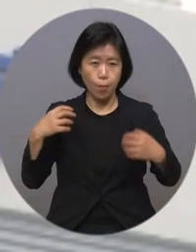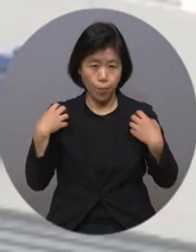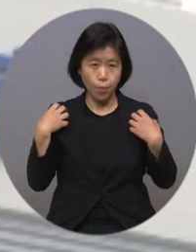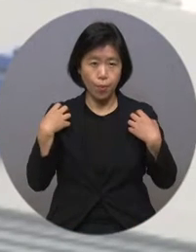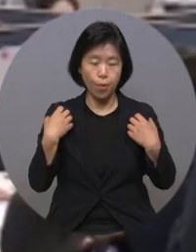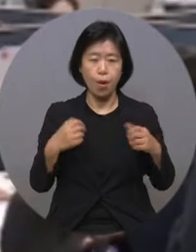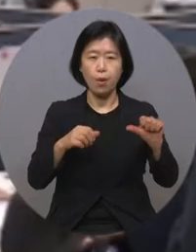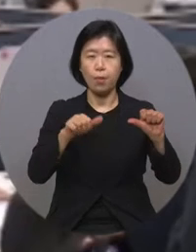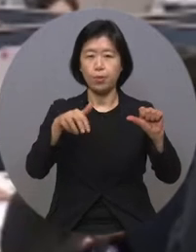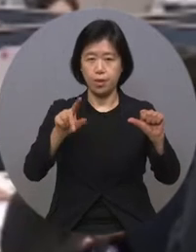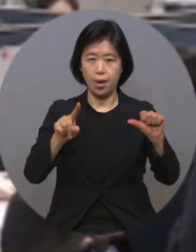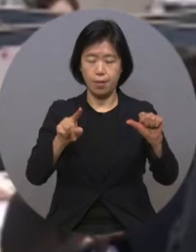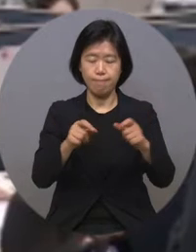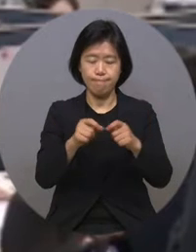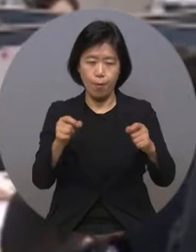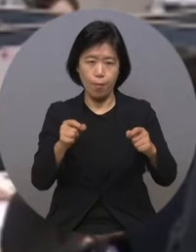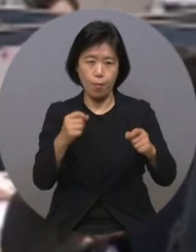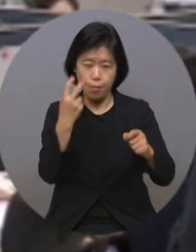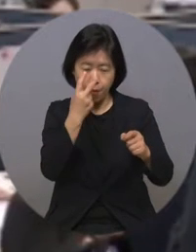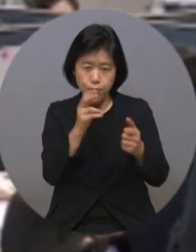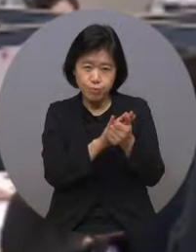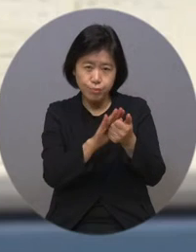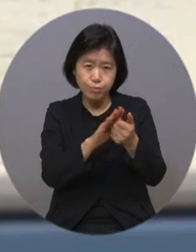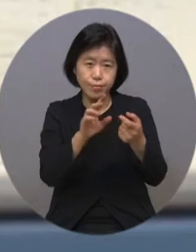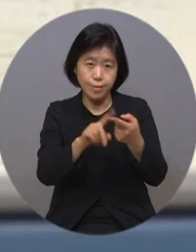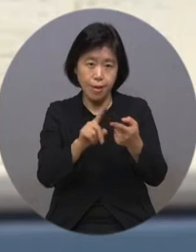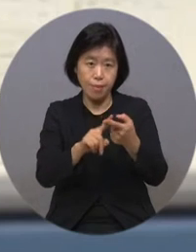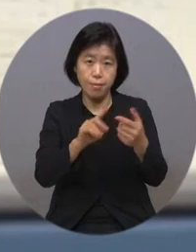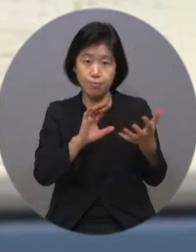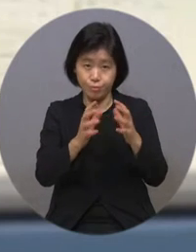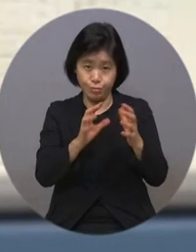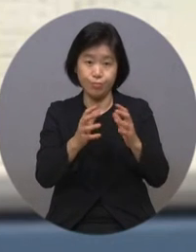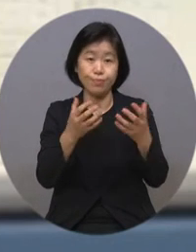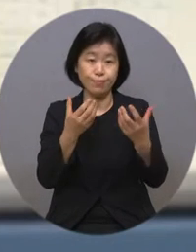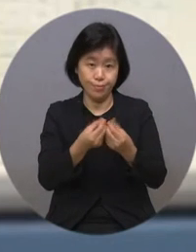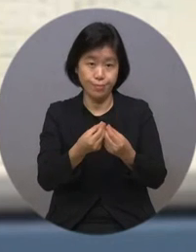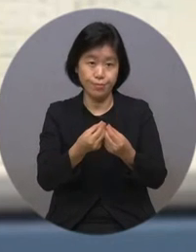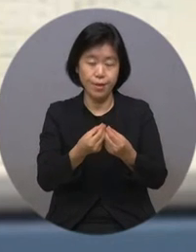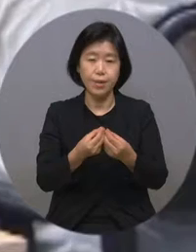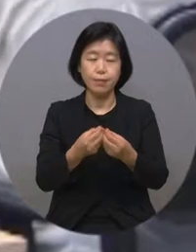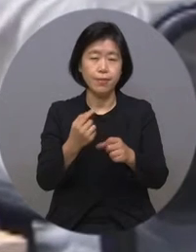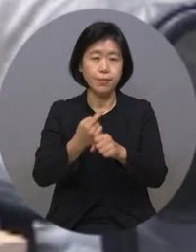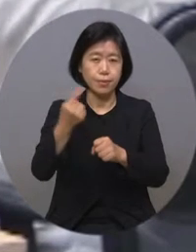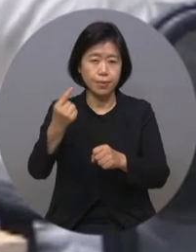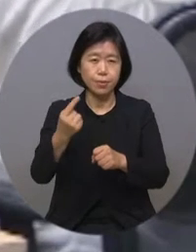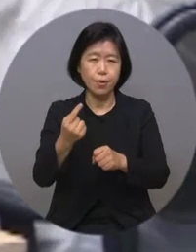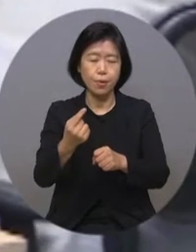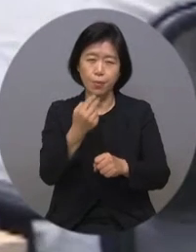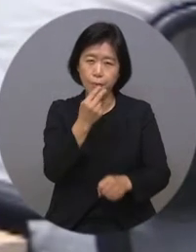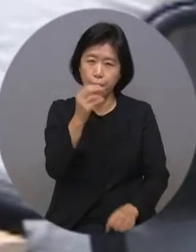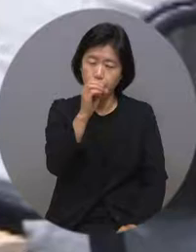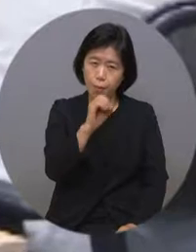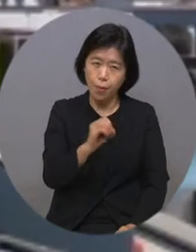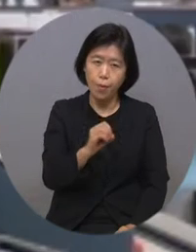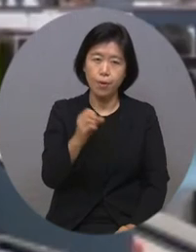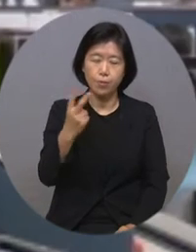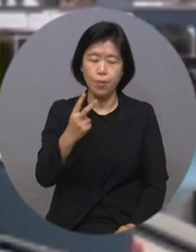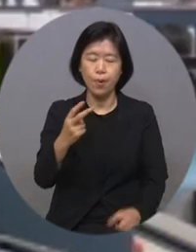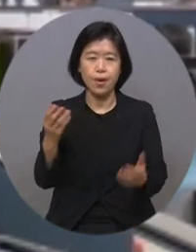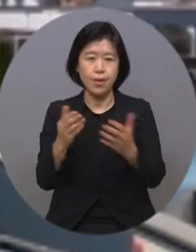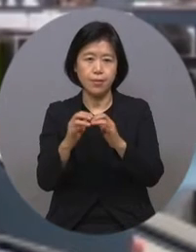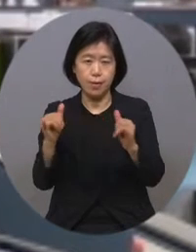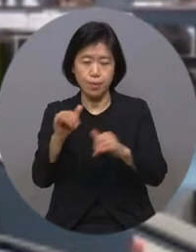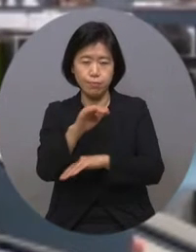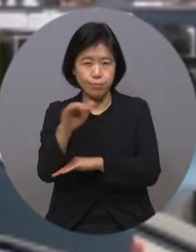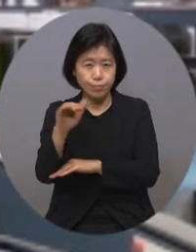열고 이 같은 내용을 담은 2022년 장기요양 보험료율 및 수가와 인력 배치 기준 개선안을